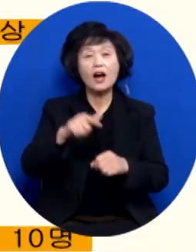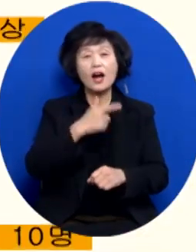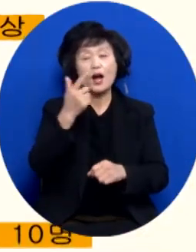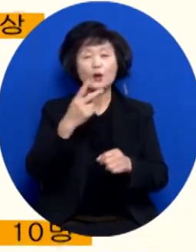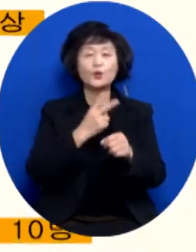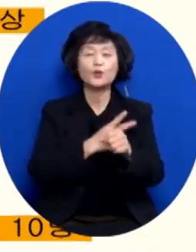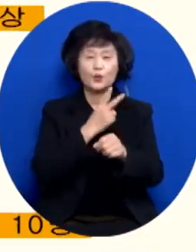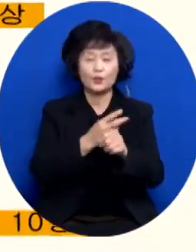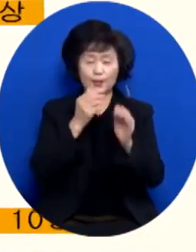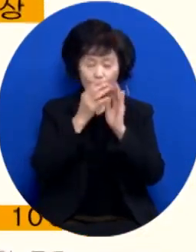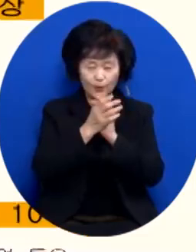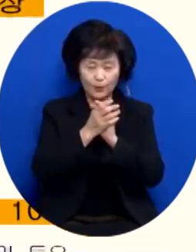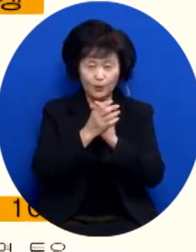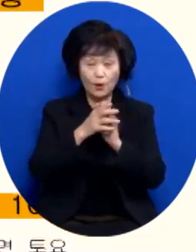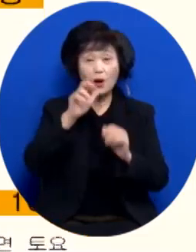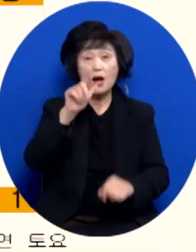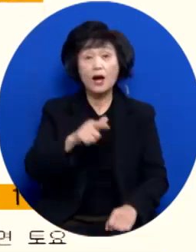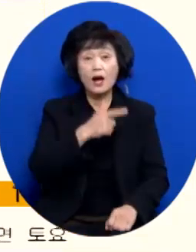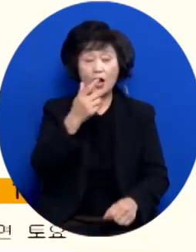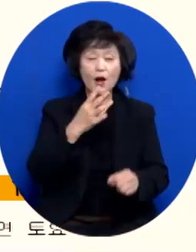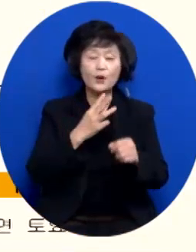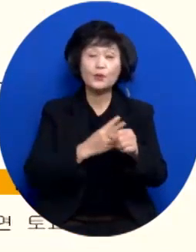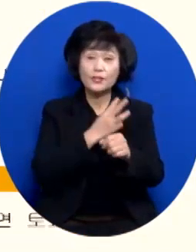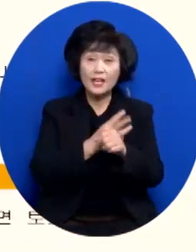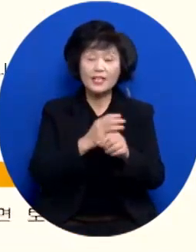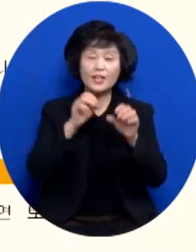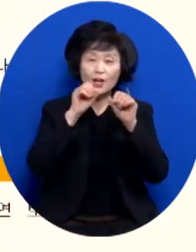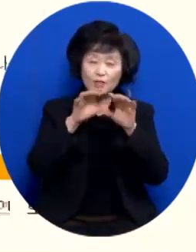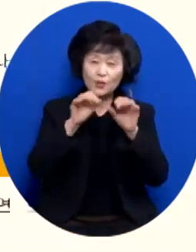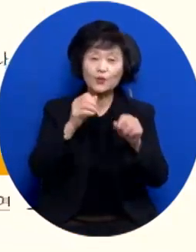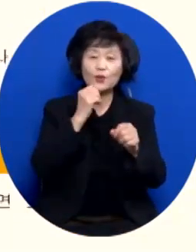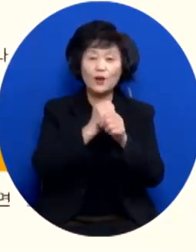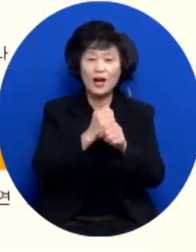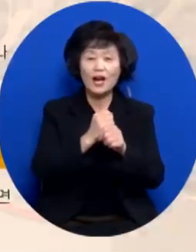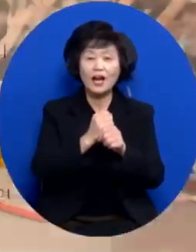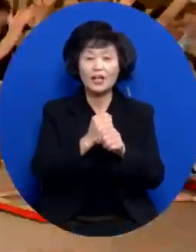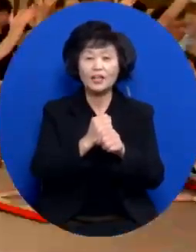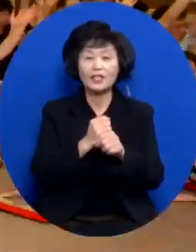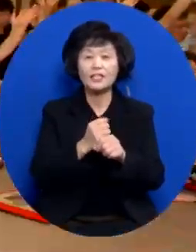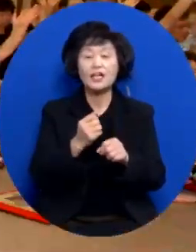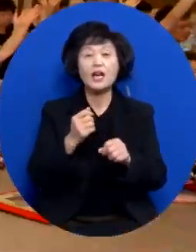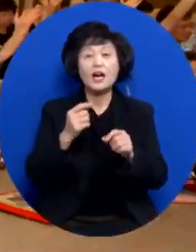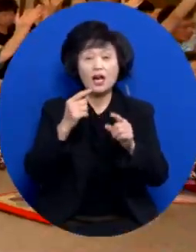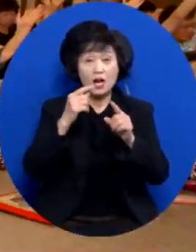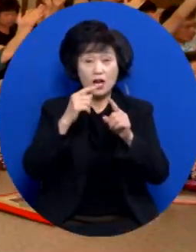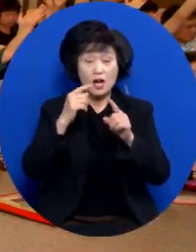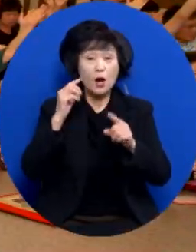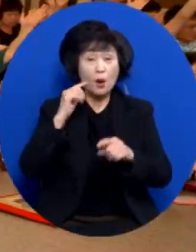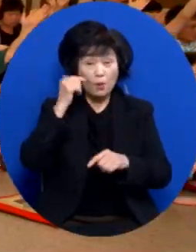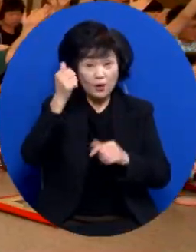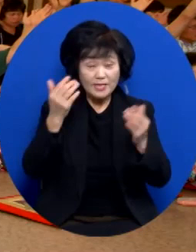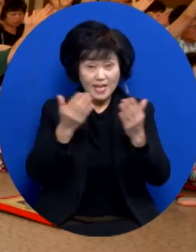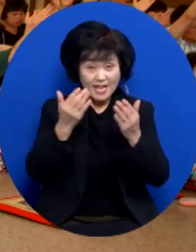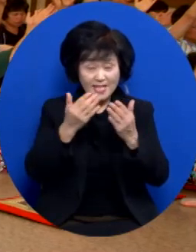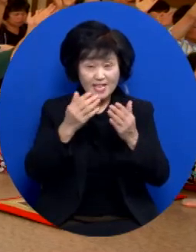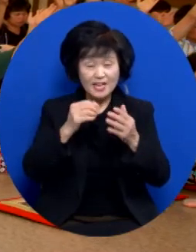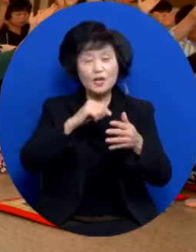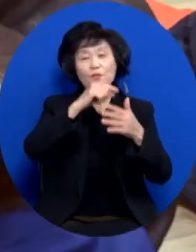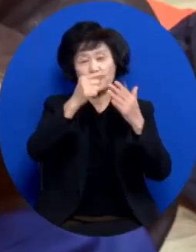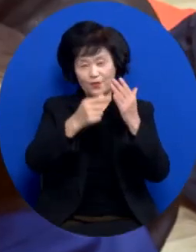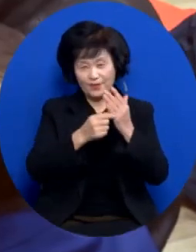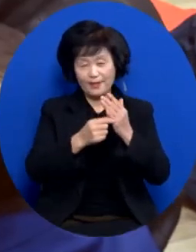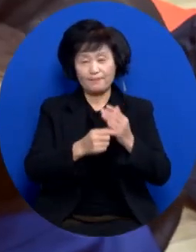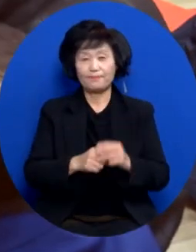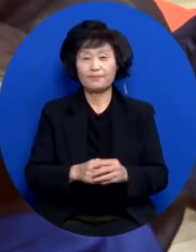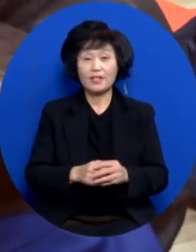기도하고 하루에 3시간을 전도하게 하는 목회사관 프로그램입니다. 서약서를 쓰고 꼭 이대로 할 것을